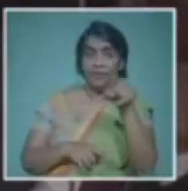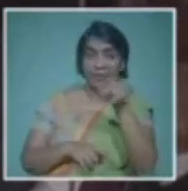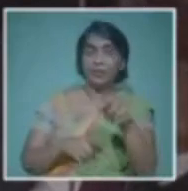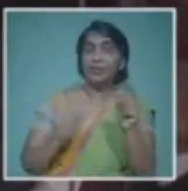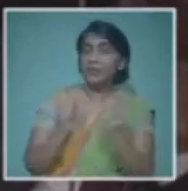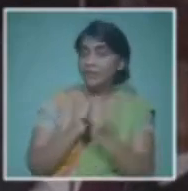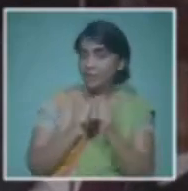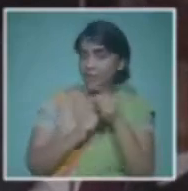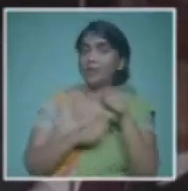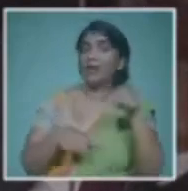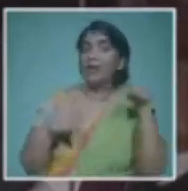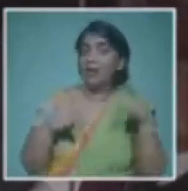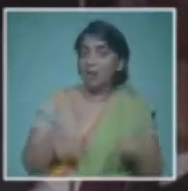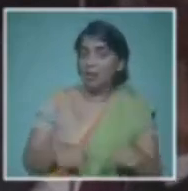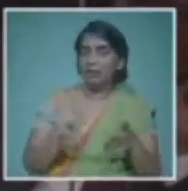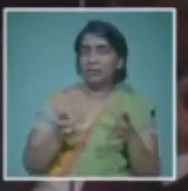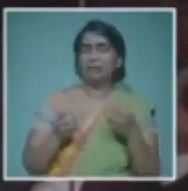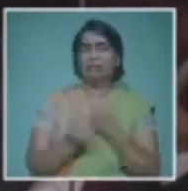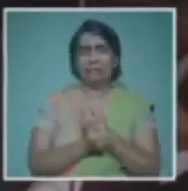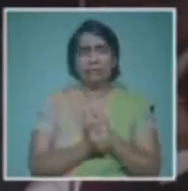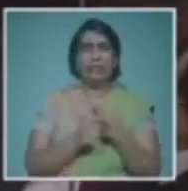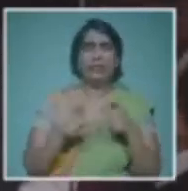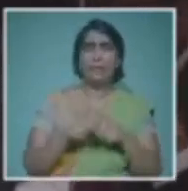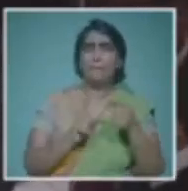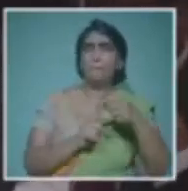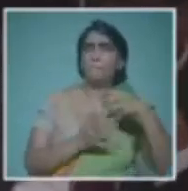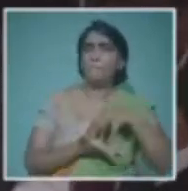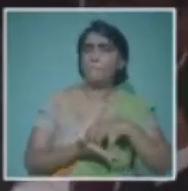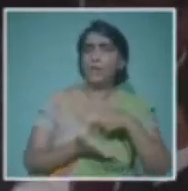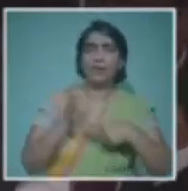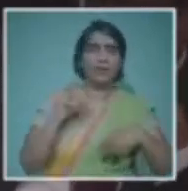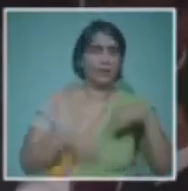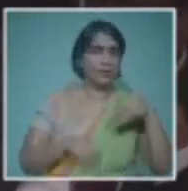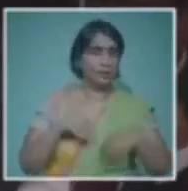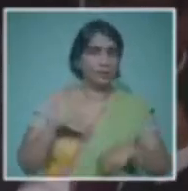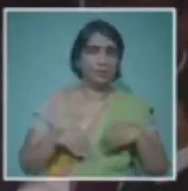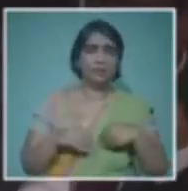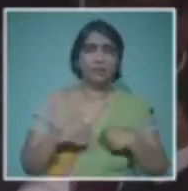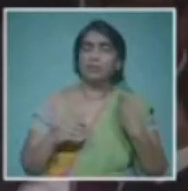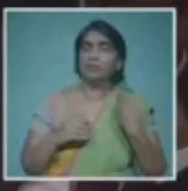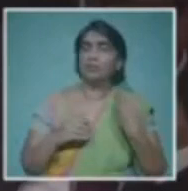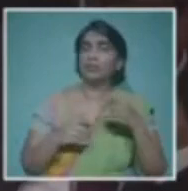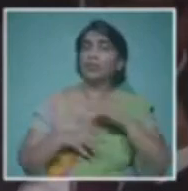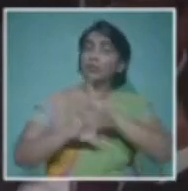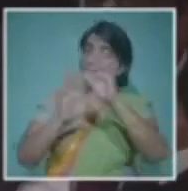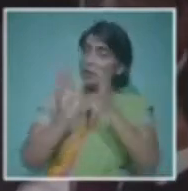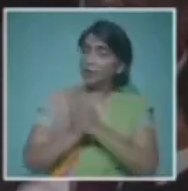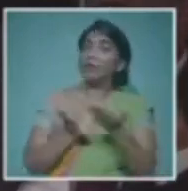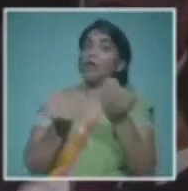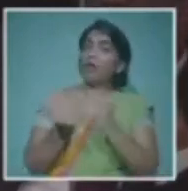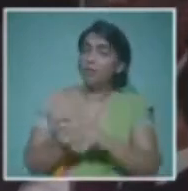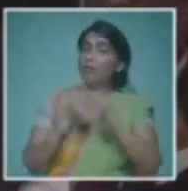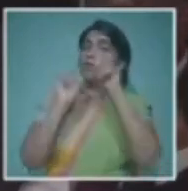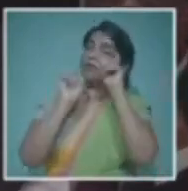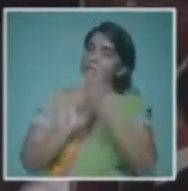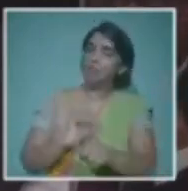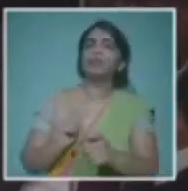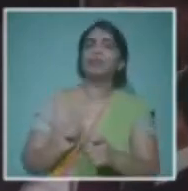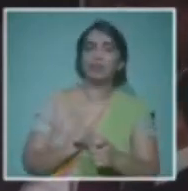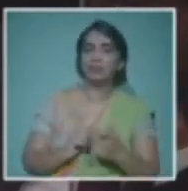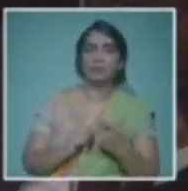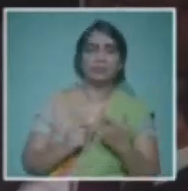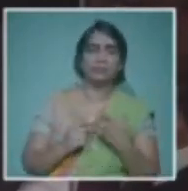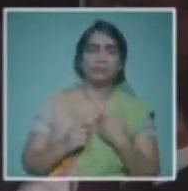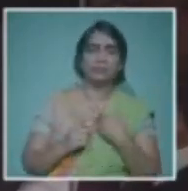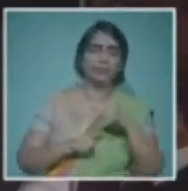ඔබලා කර වැරදි වලින් අද හිර වී තිබෙන පළාත් සභා ඡන්ද වීමේ සීමා දිහා ඔබතුමාලම ආපහු බලනවා නම් අපිත් එක්ක